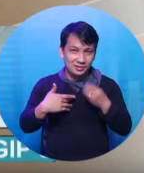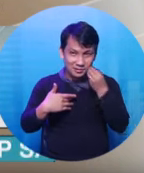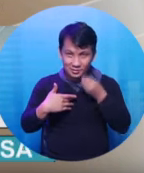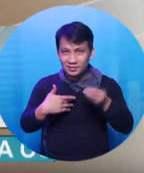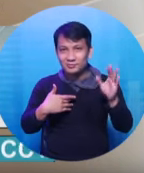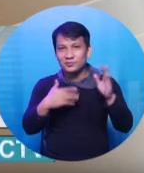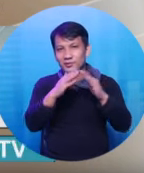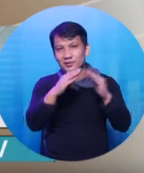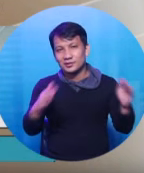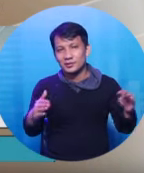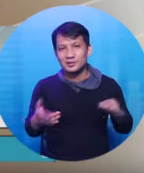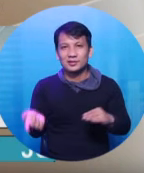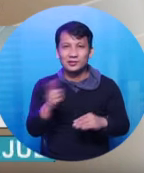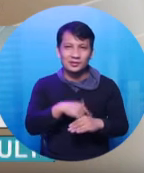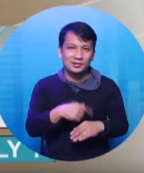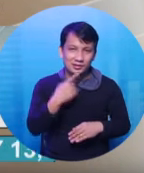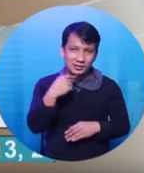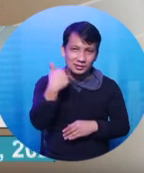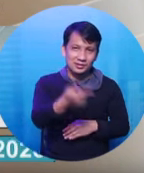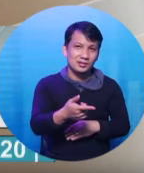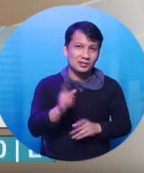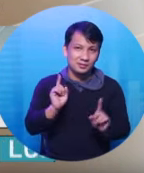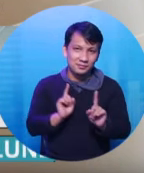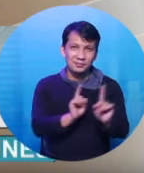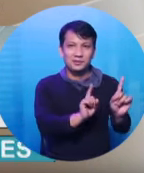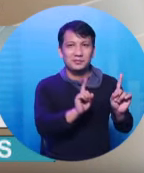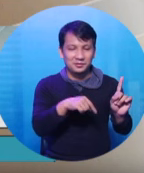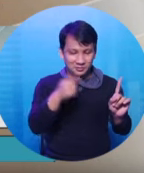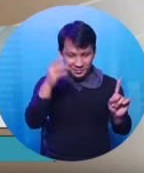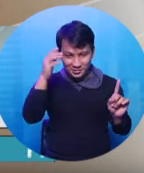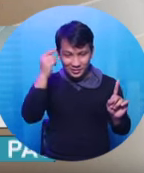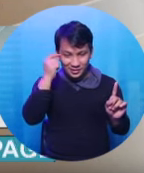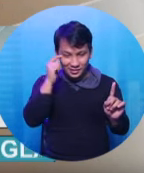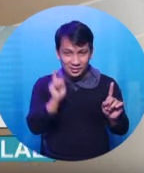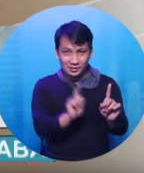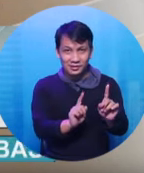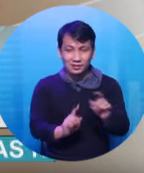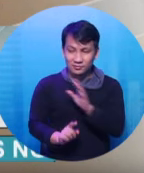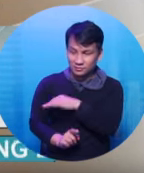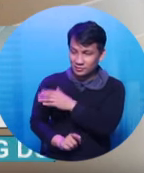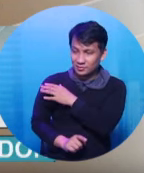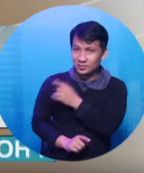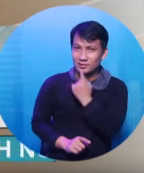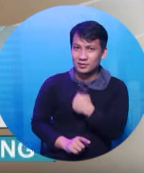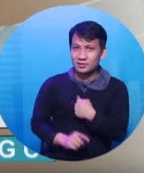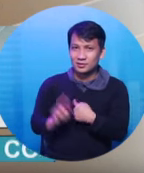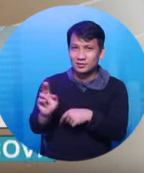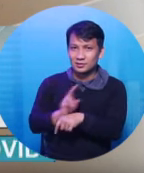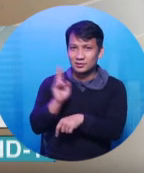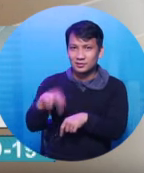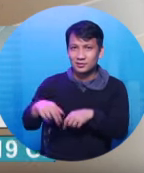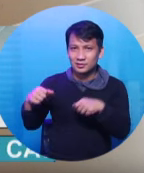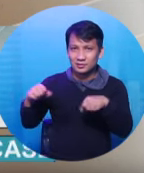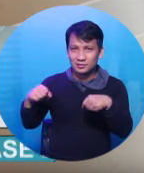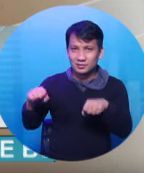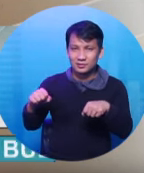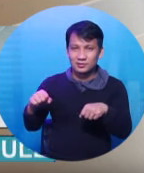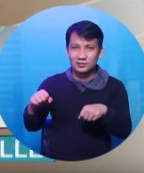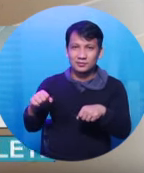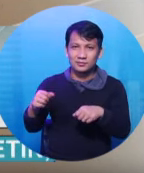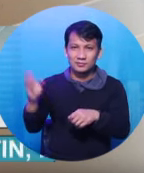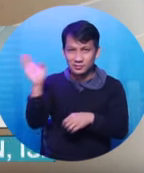bahay. Tapos tumunod siya sa akin. Ang sabi ko lang naman sa kanya, pinakagamit mo na naman yung motor na yan pag